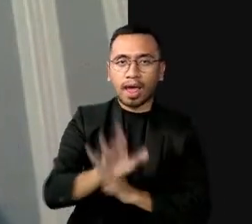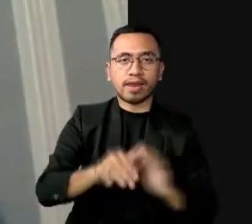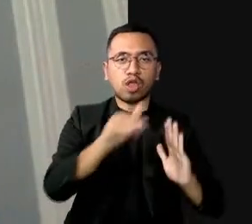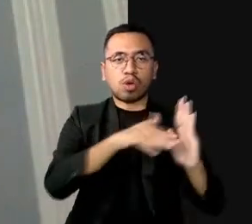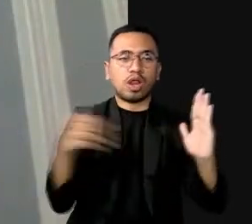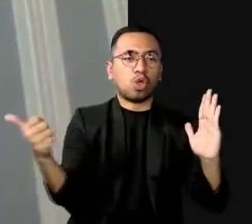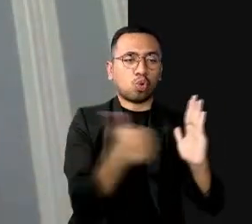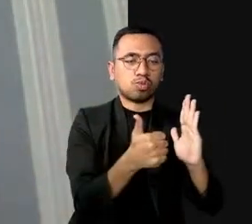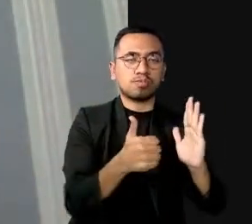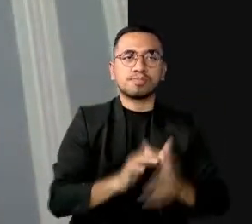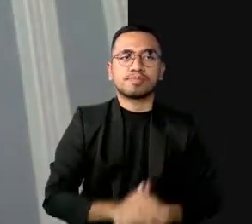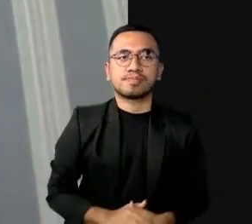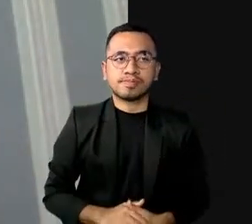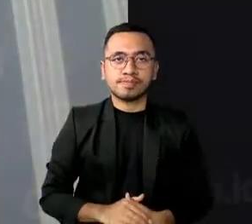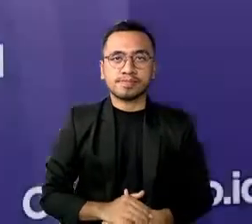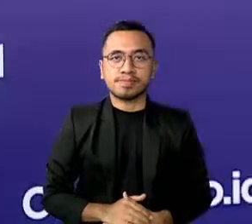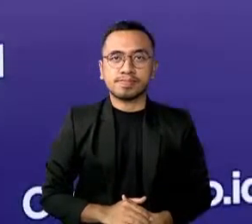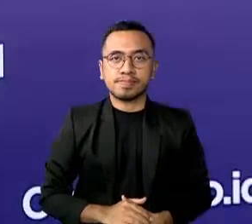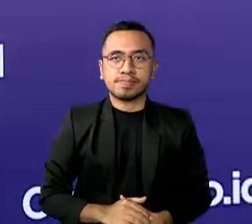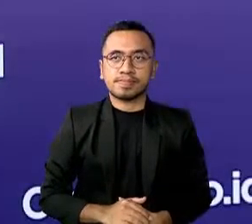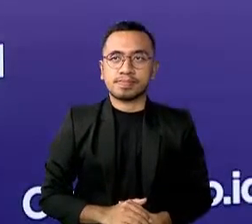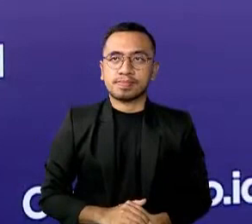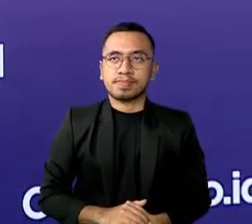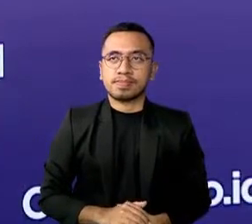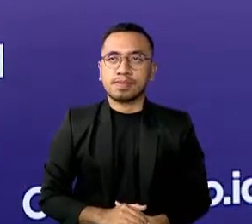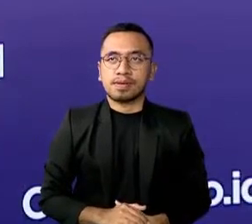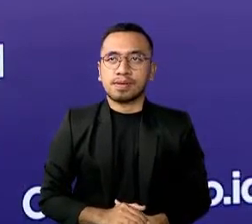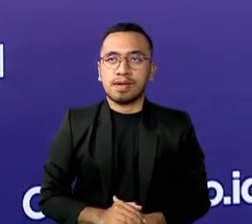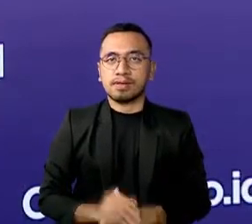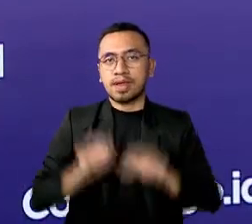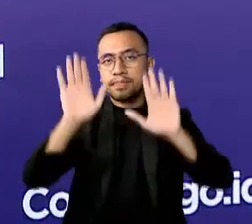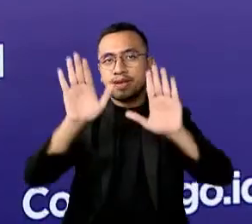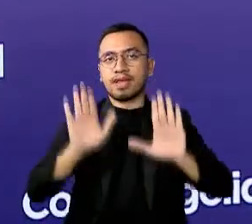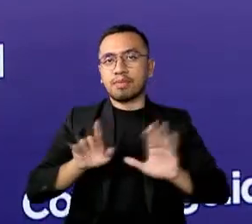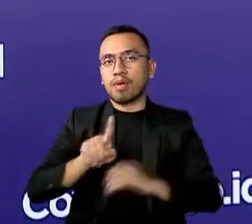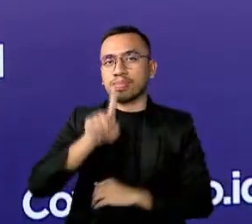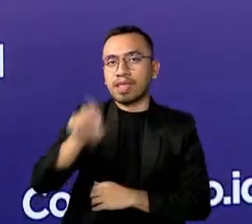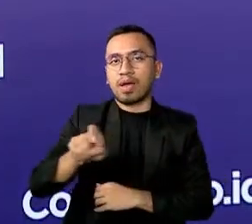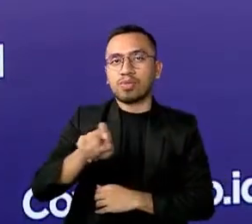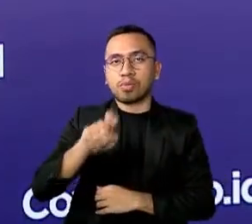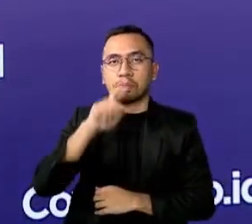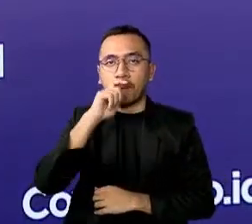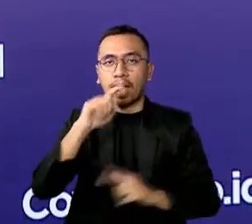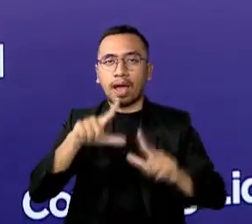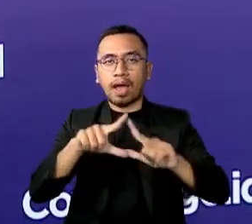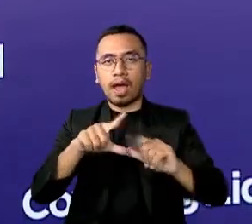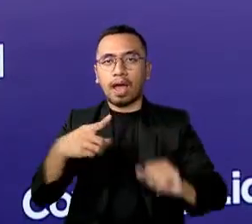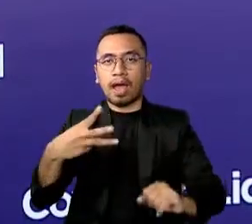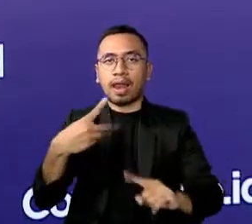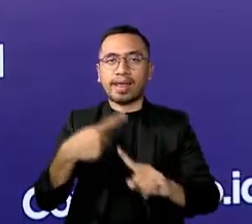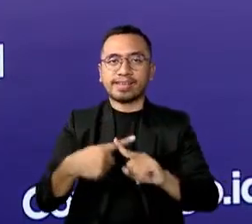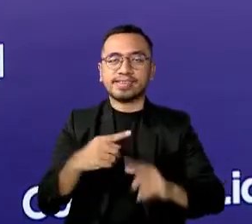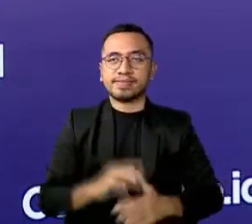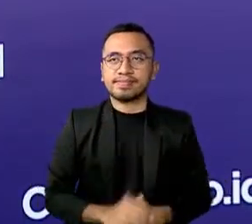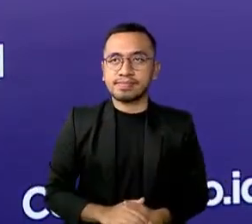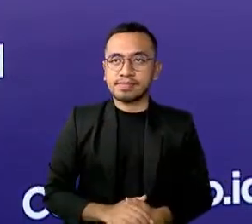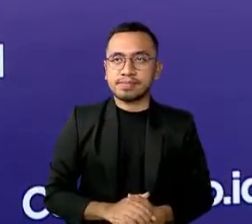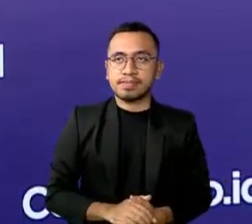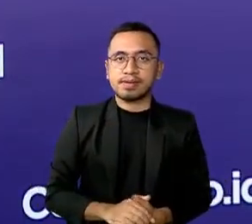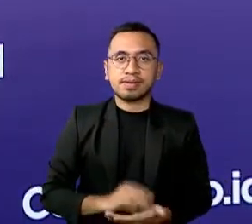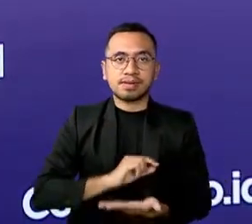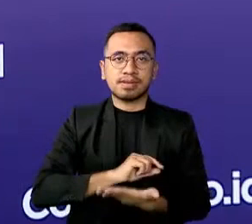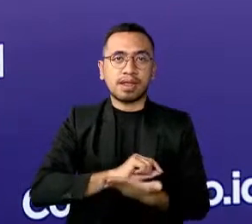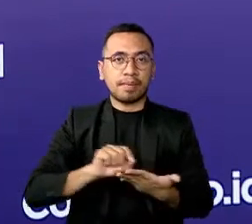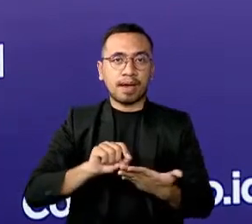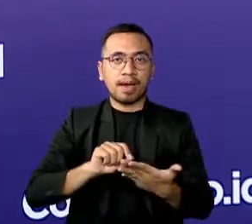Hai terima kasih tambahannya Palace ini juga kebetulan ada pertanyaan dari media ini yang ditujukan untuk para Lex kita bacakan dulu ini ada pertanyaan dari Diko